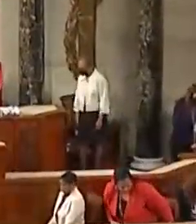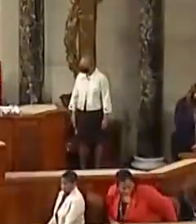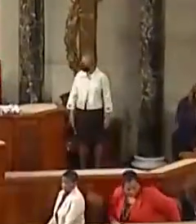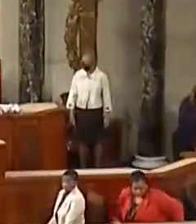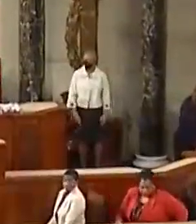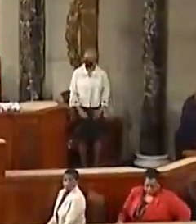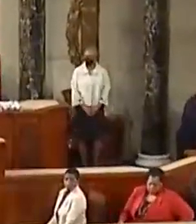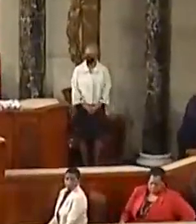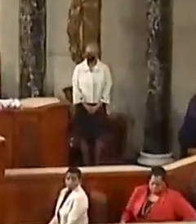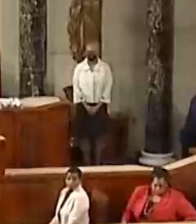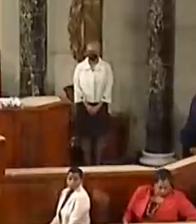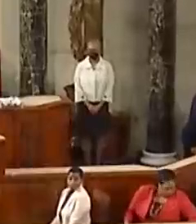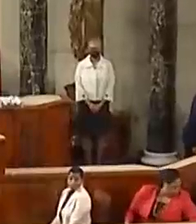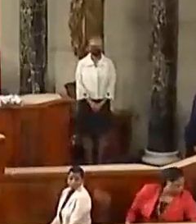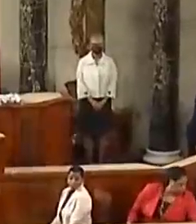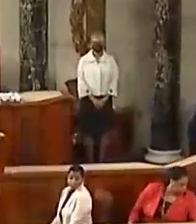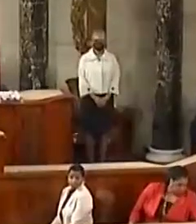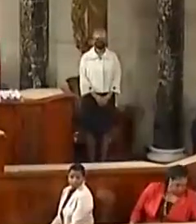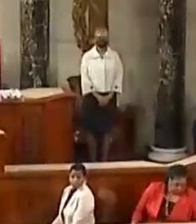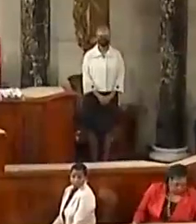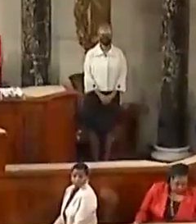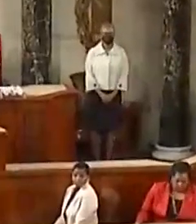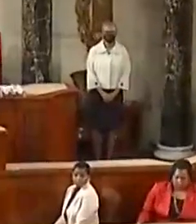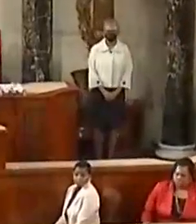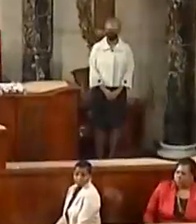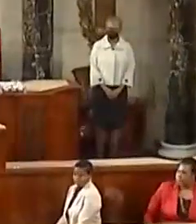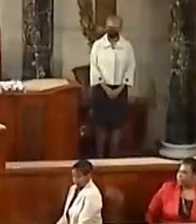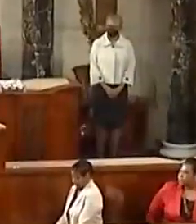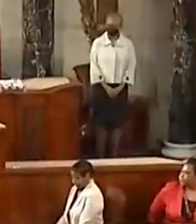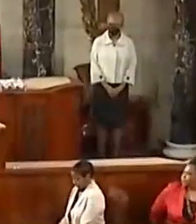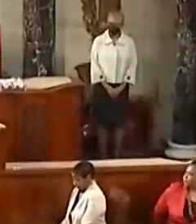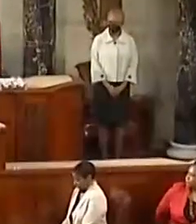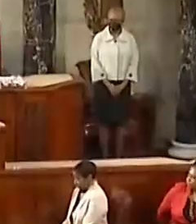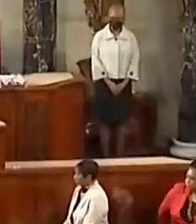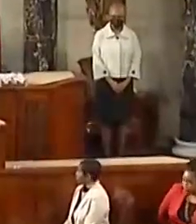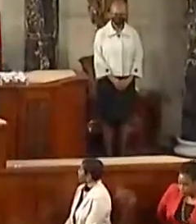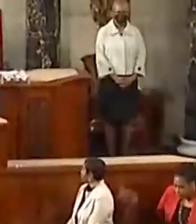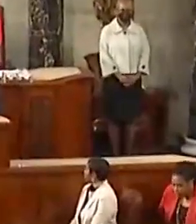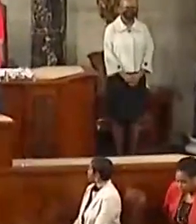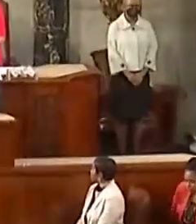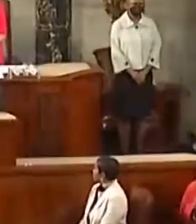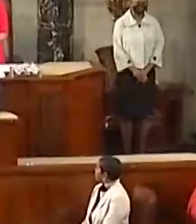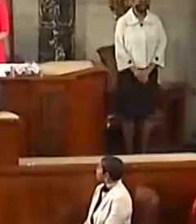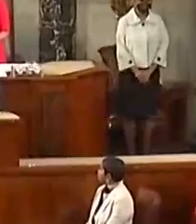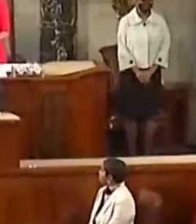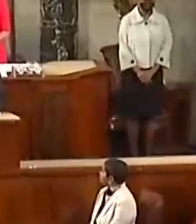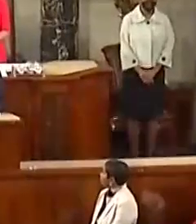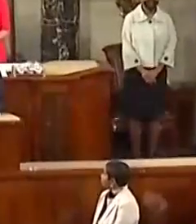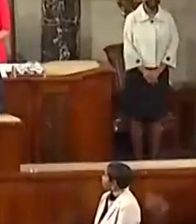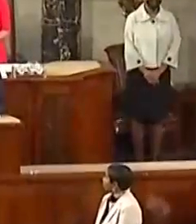Μέλη του Κογκρέσου, έχω το προνόμιο και τη τιμή να σας παρουσιάσω την